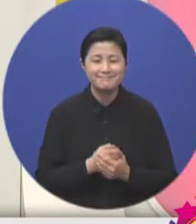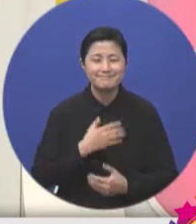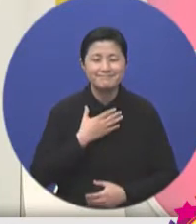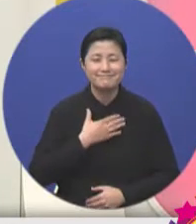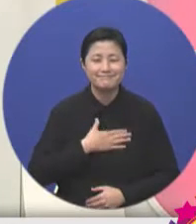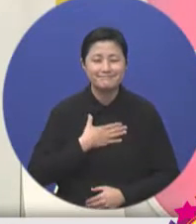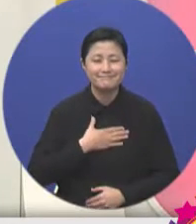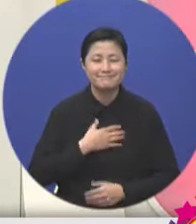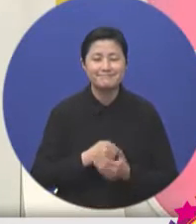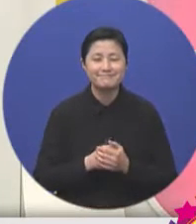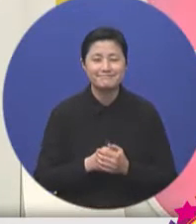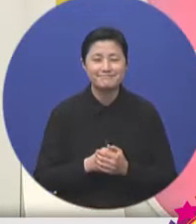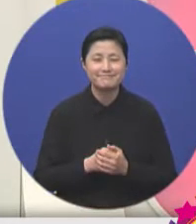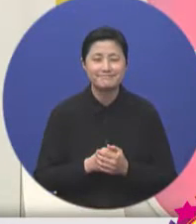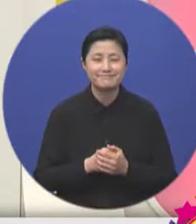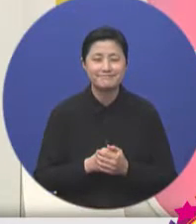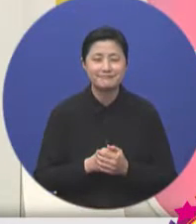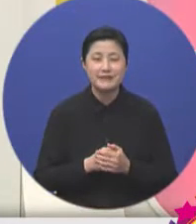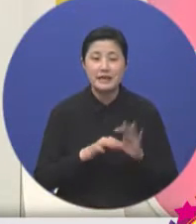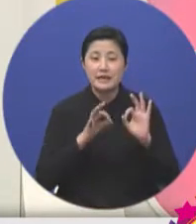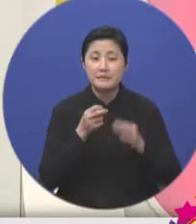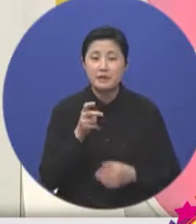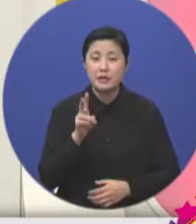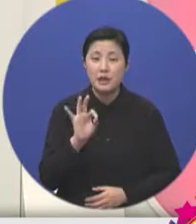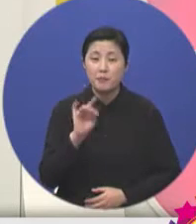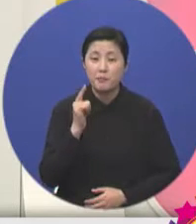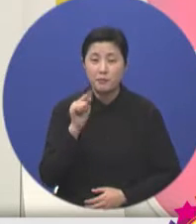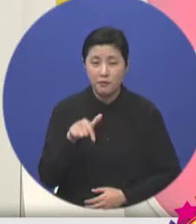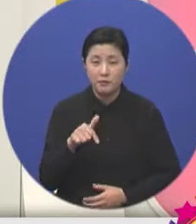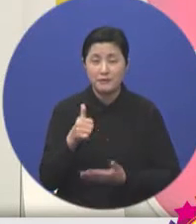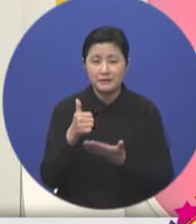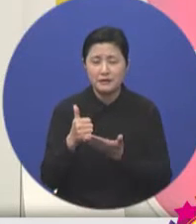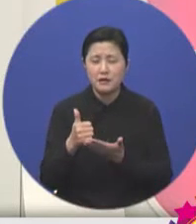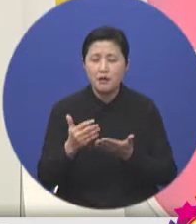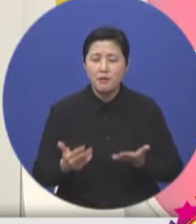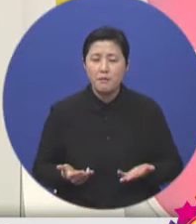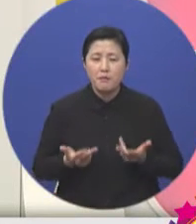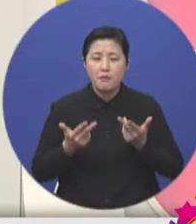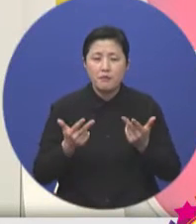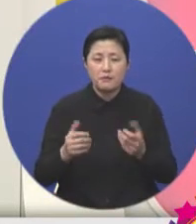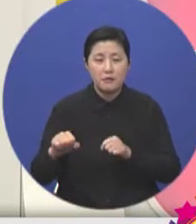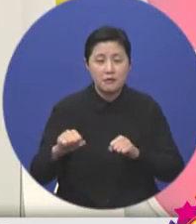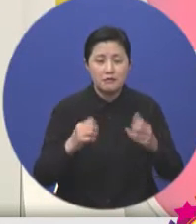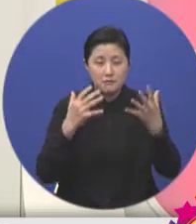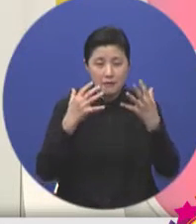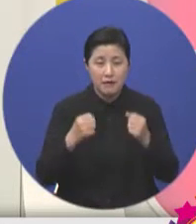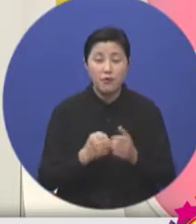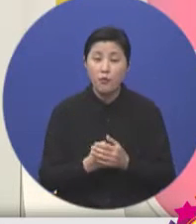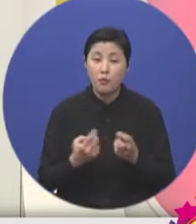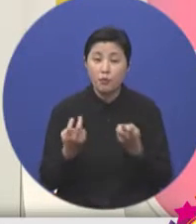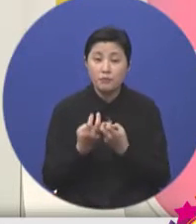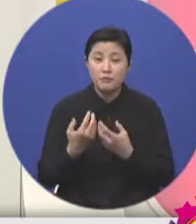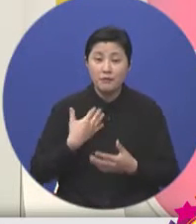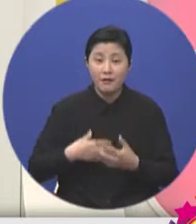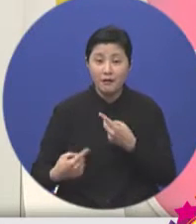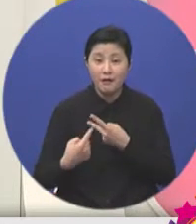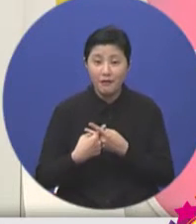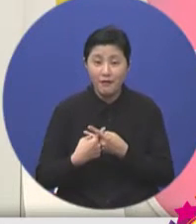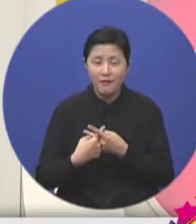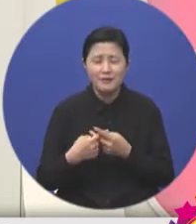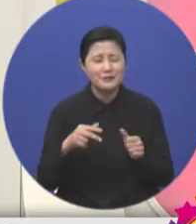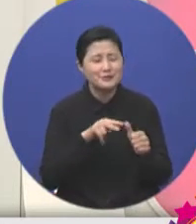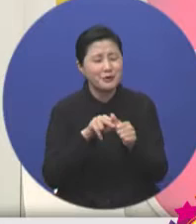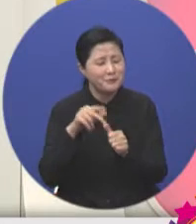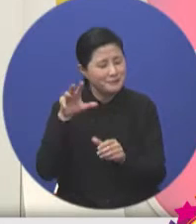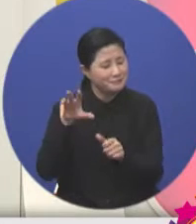그래요. 근데 우리 저 아버님께서는 김용식께서는 네. 봉사 활동도 많이 하신다고 그래요. 어떻게 하셨어요? 제가 또 정보를 다